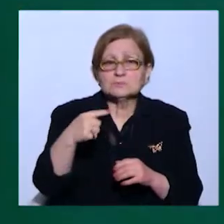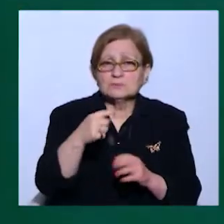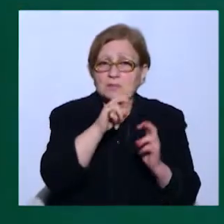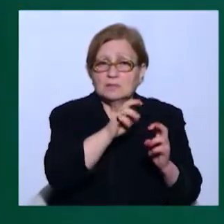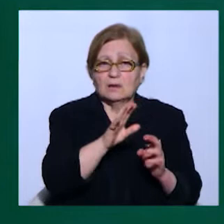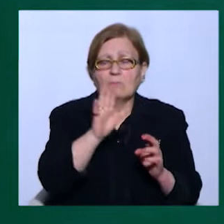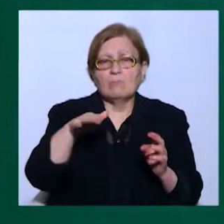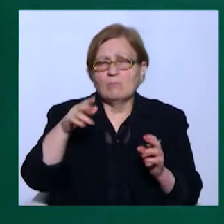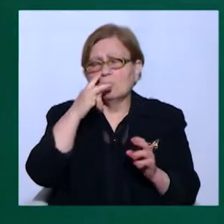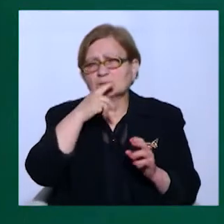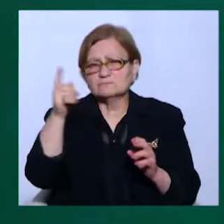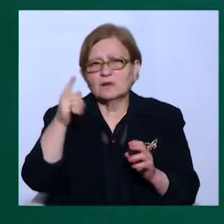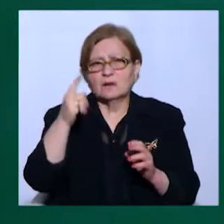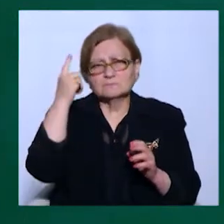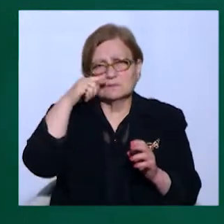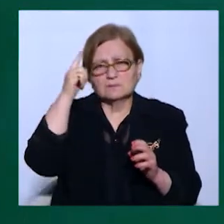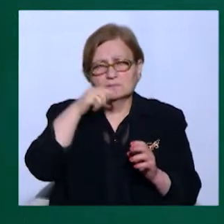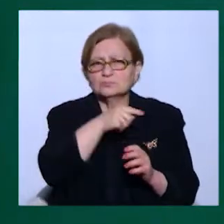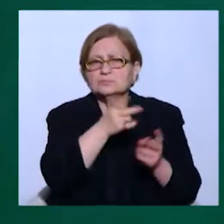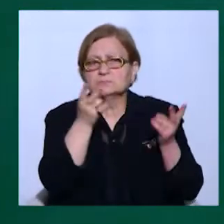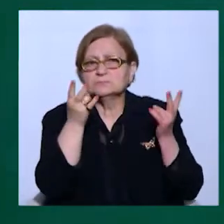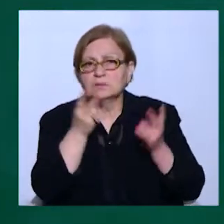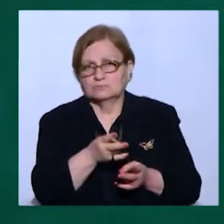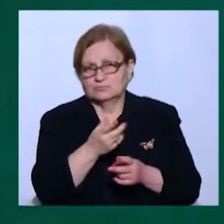ჩვენ ნახავთ ეს დამოცანა, სადაც ეს ძალიან გამჭირდება.